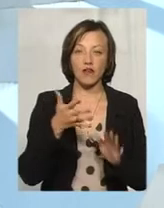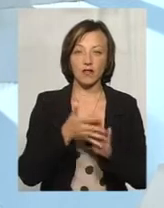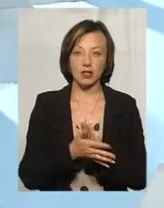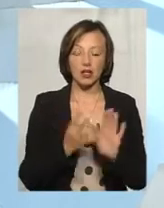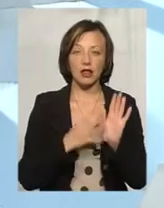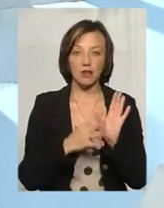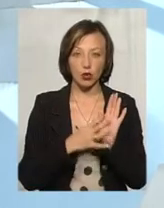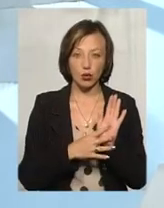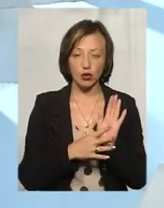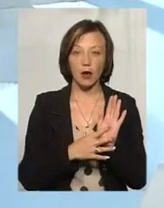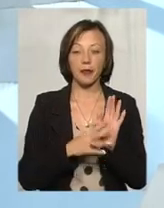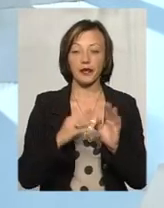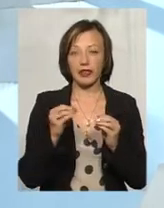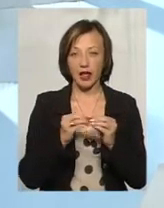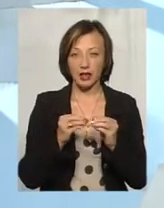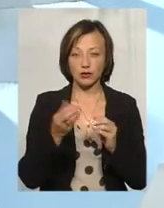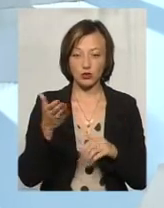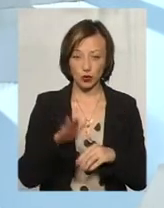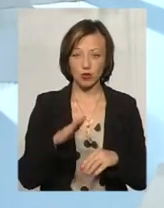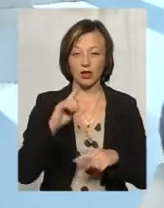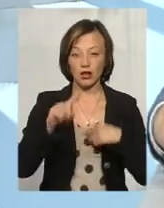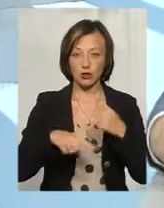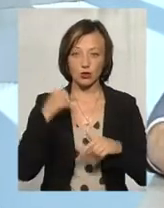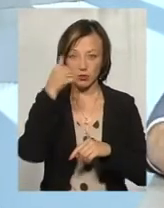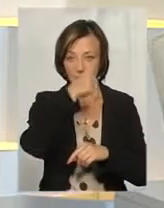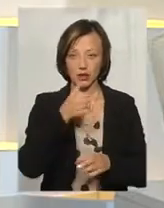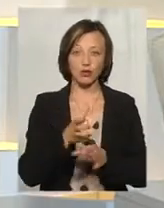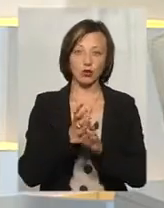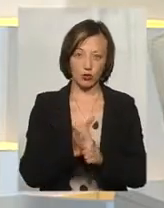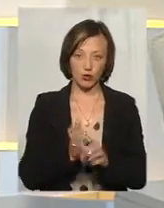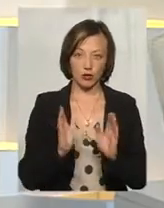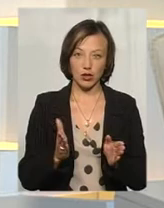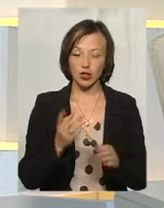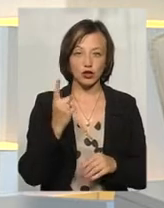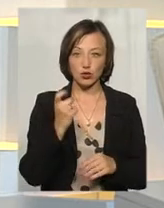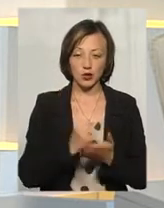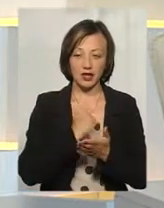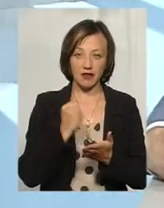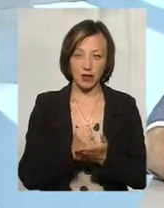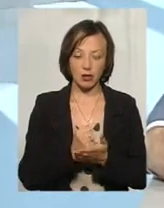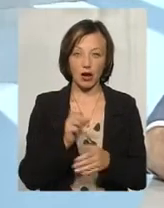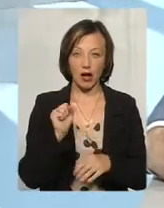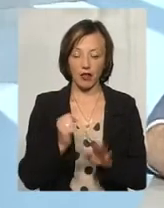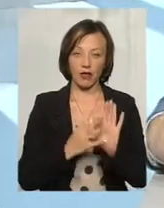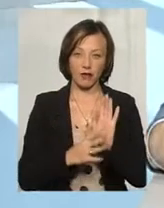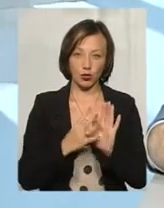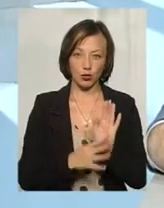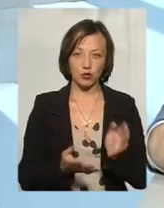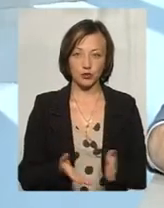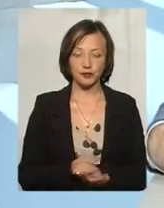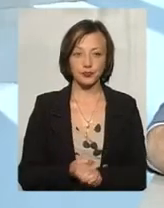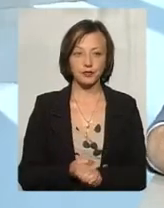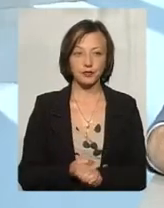витратили 90, то 10 цих одиниць вам потім на наступний рік вже буде не 100 заплановано в тарифі, а